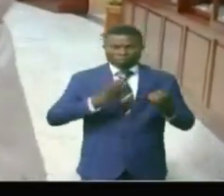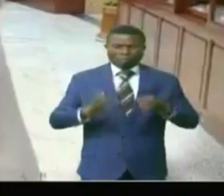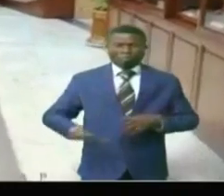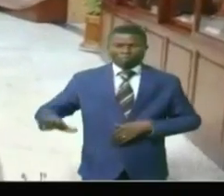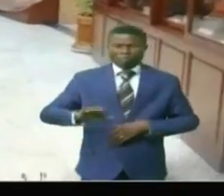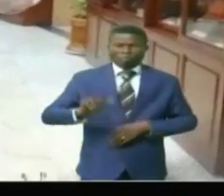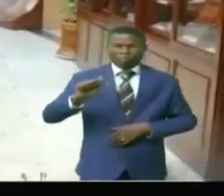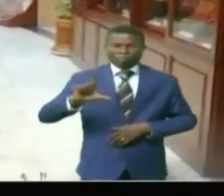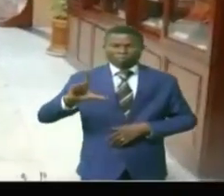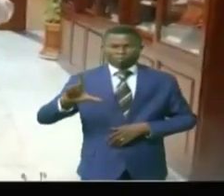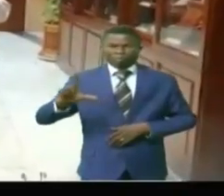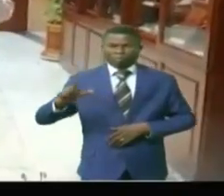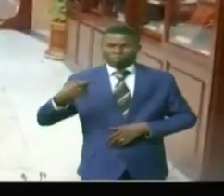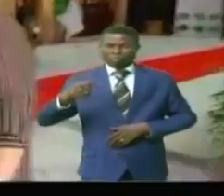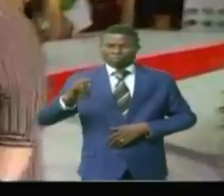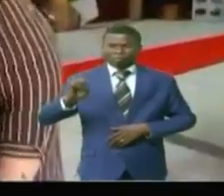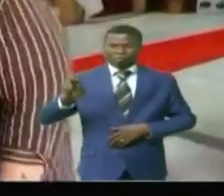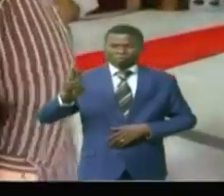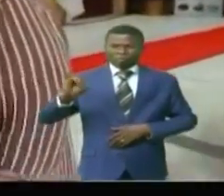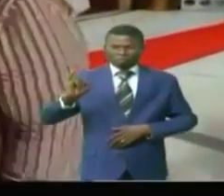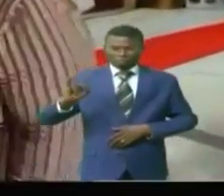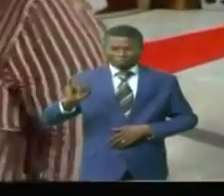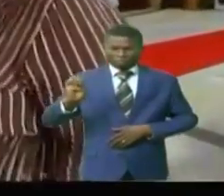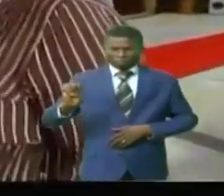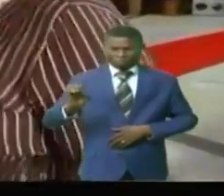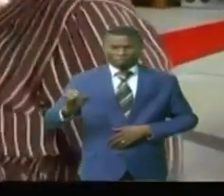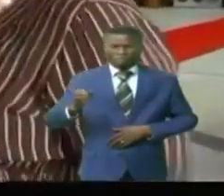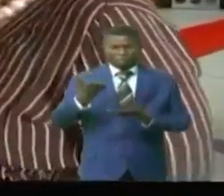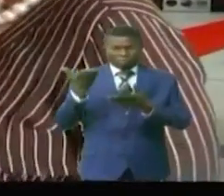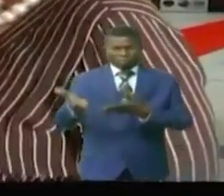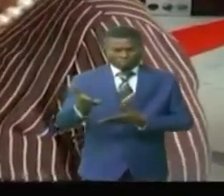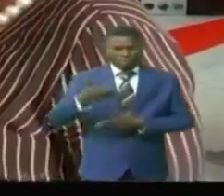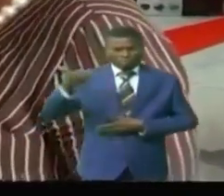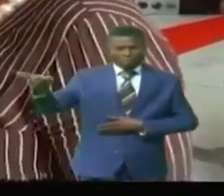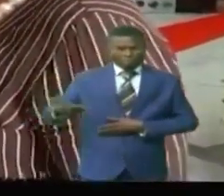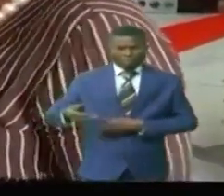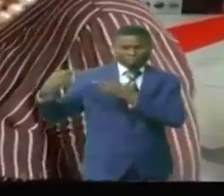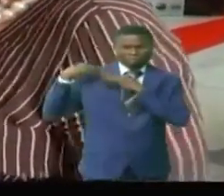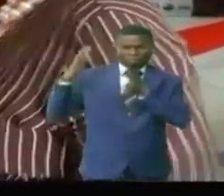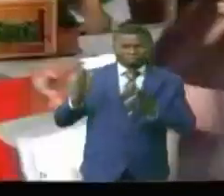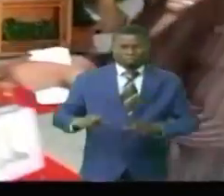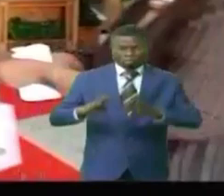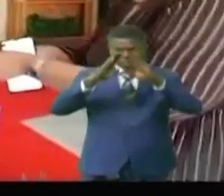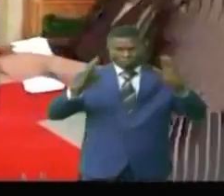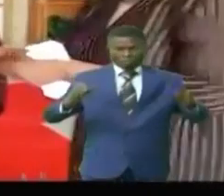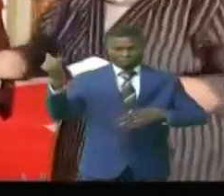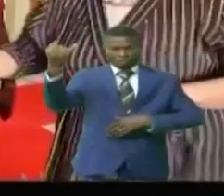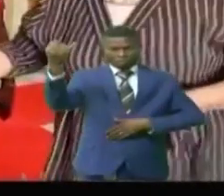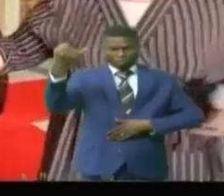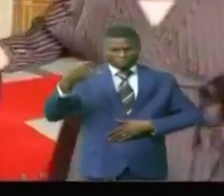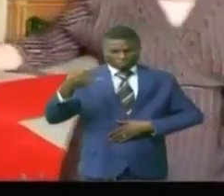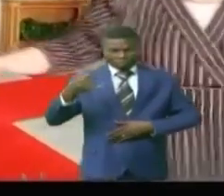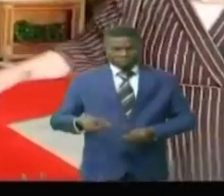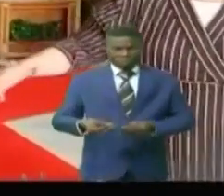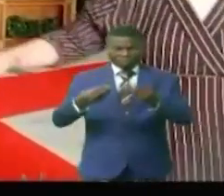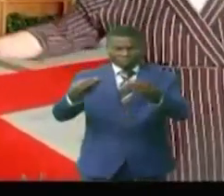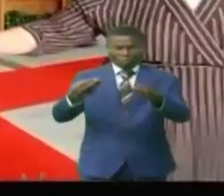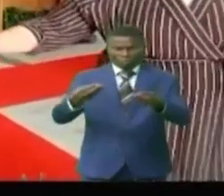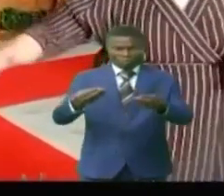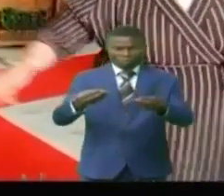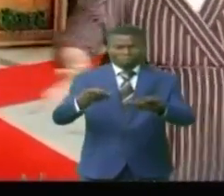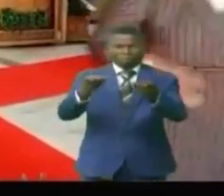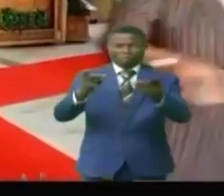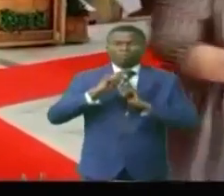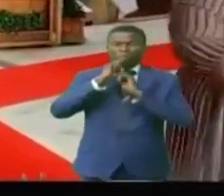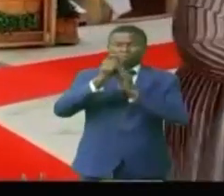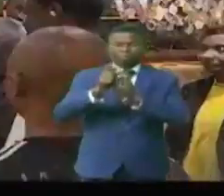algérienne démocratique et populaire. Sur place, il a été reçu par la responsable de ces musées qui lui a remis dans la foulée un